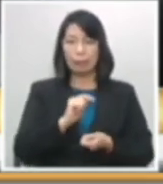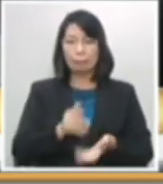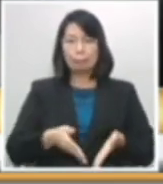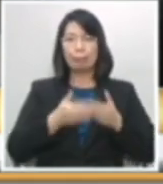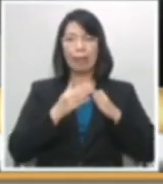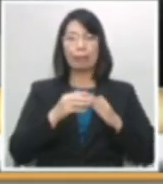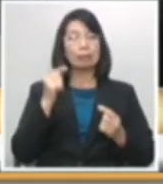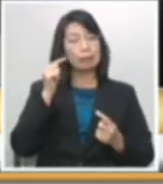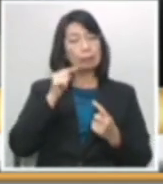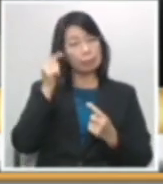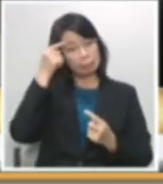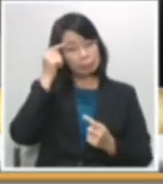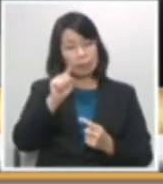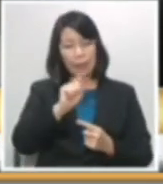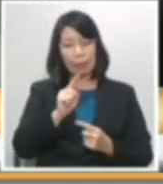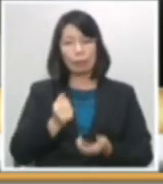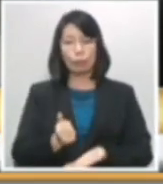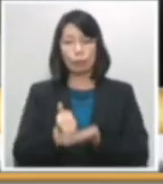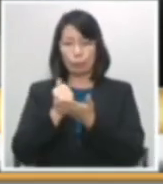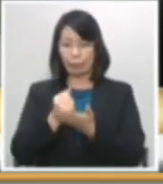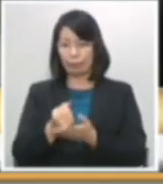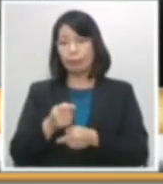รแต่ไปดูดอกเบี้ยสิครับ